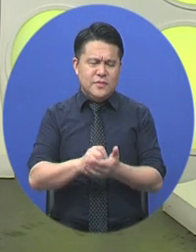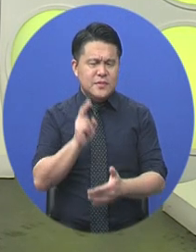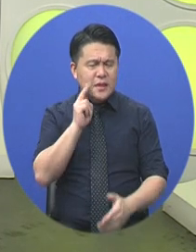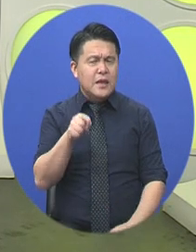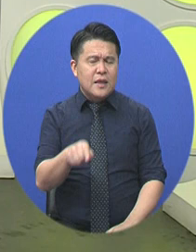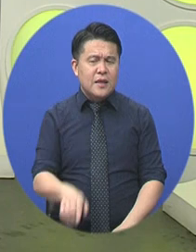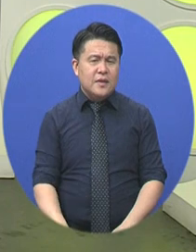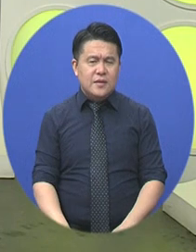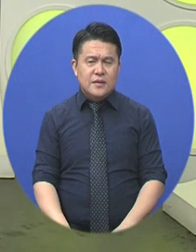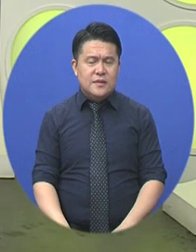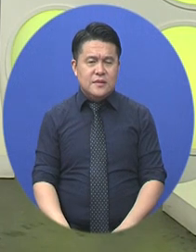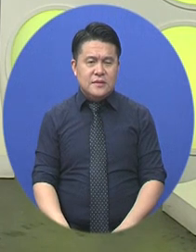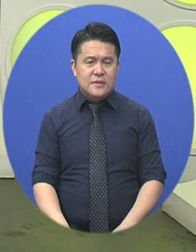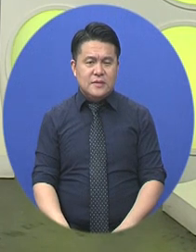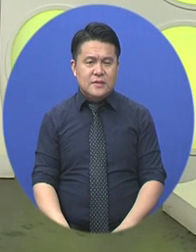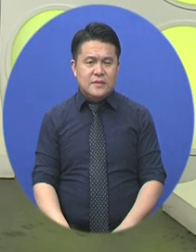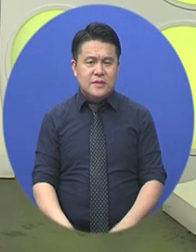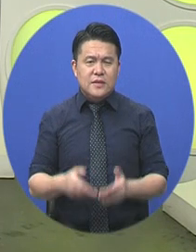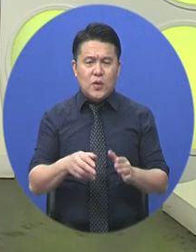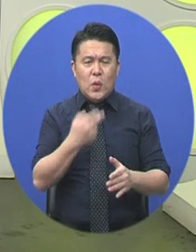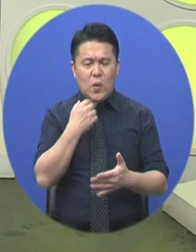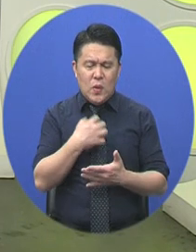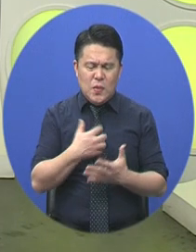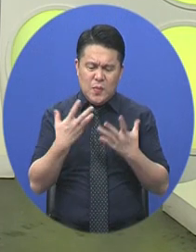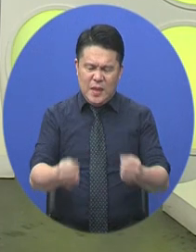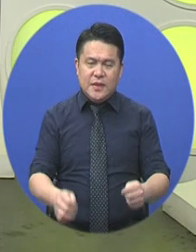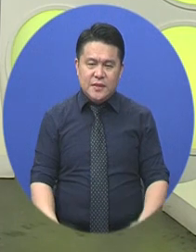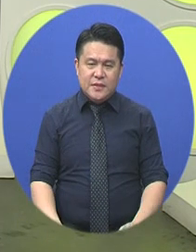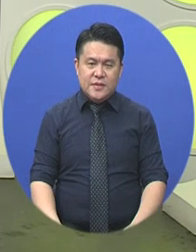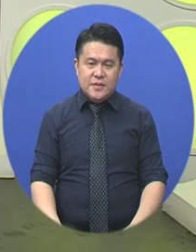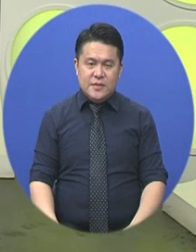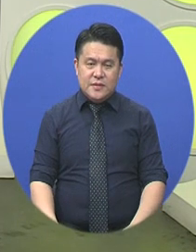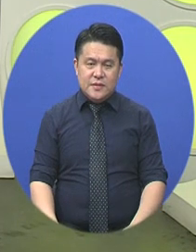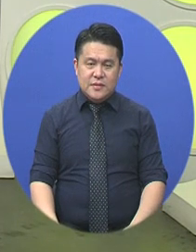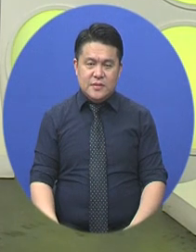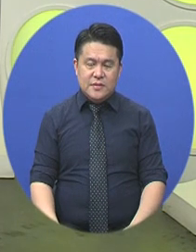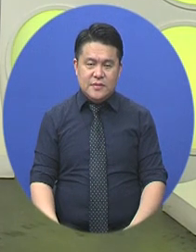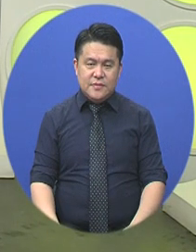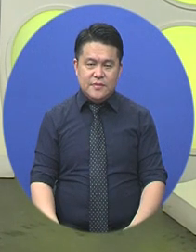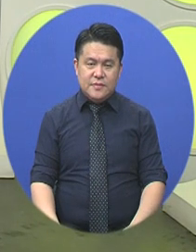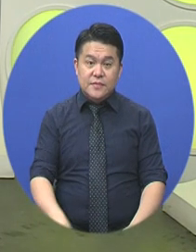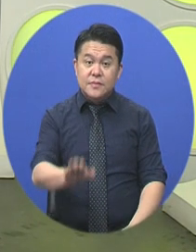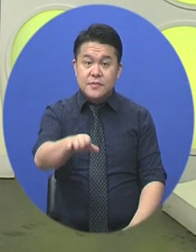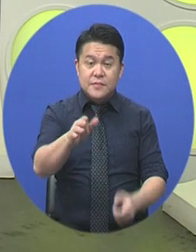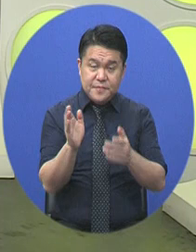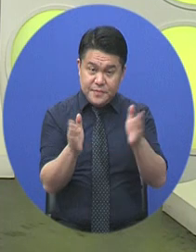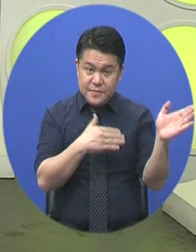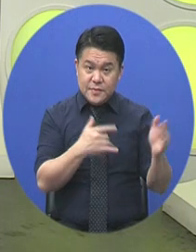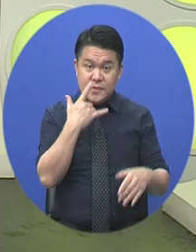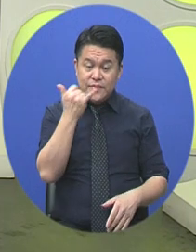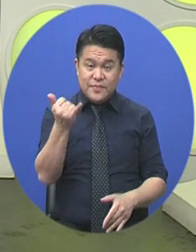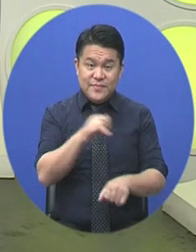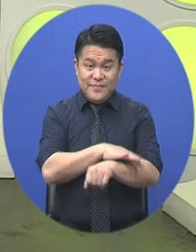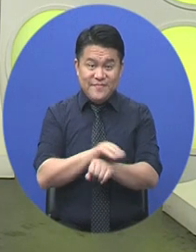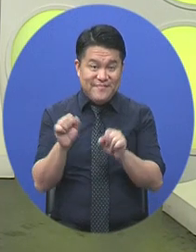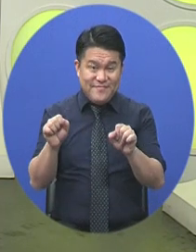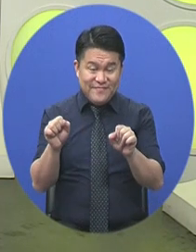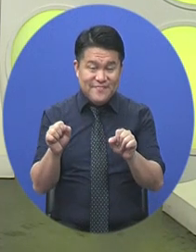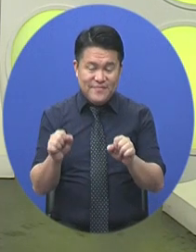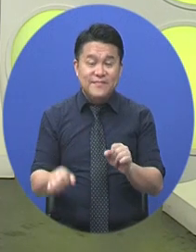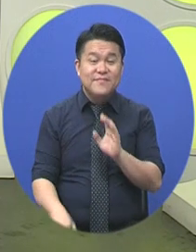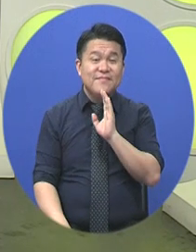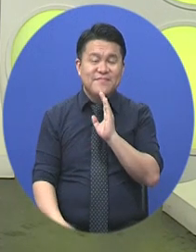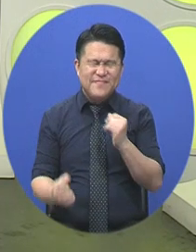문제가 저출산, 네. 안 나서 걱정이라는 거예요. 그래요. 이나저나 부모님들 잘 계시죠?